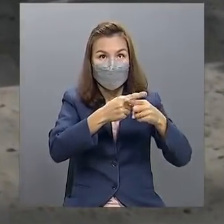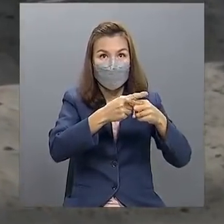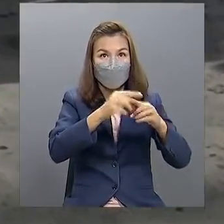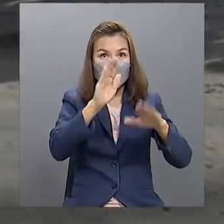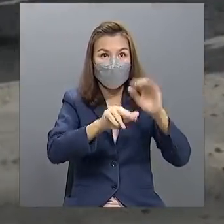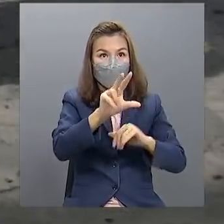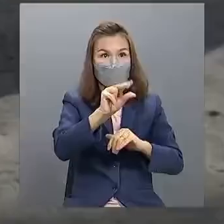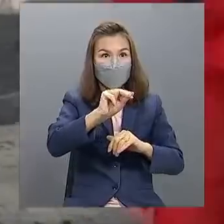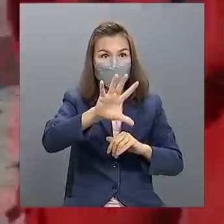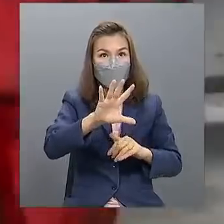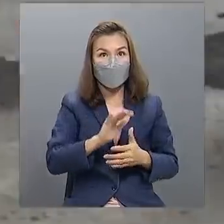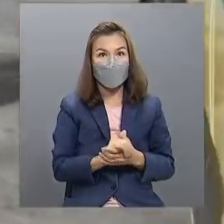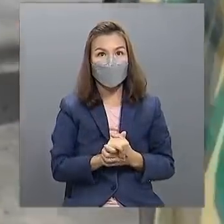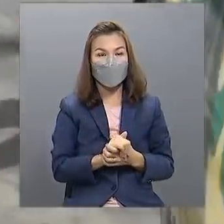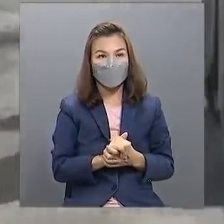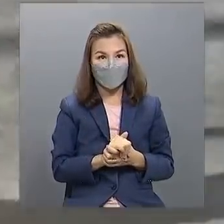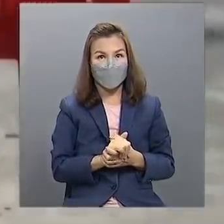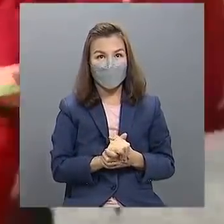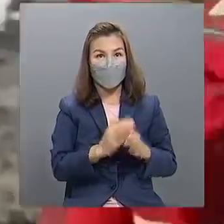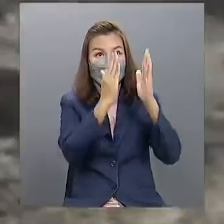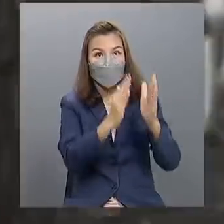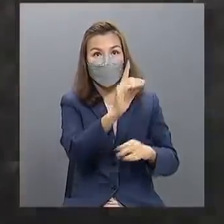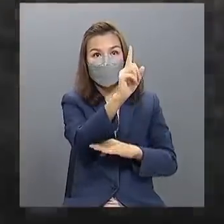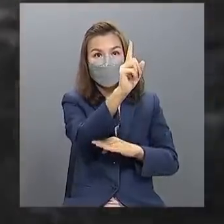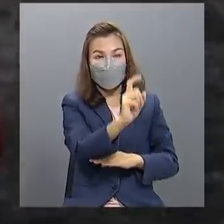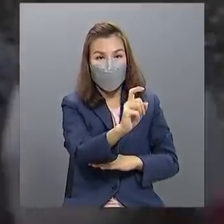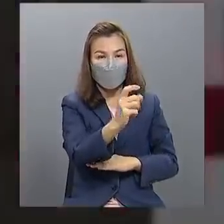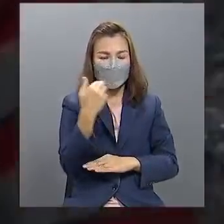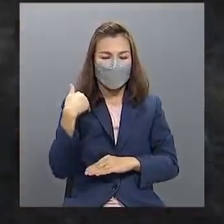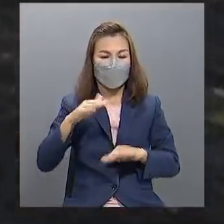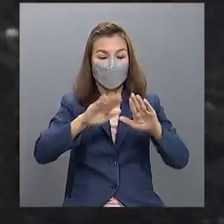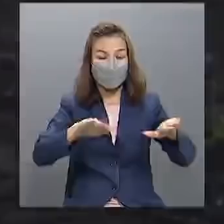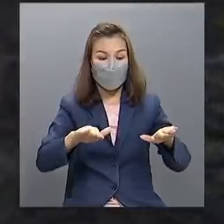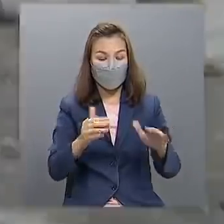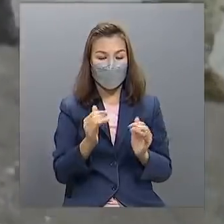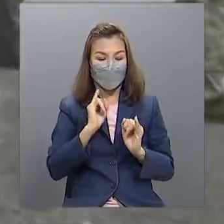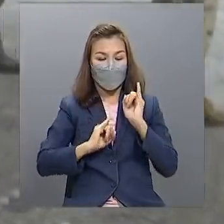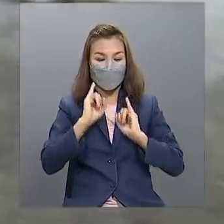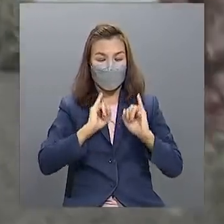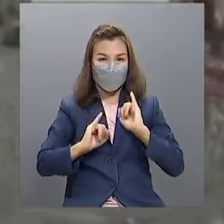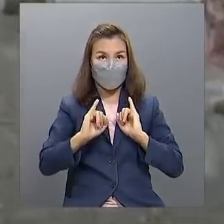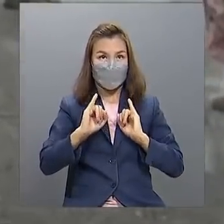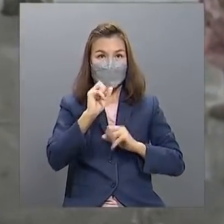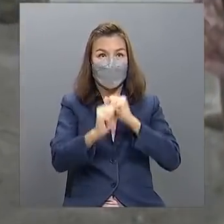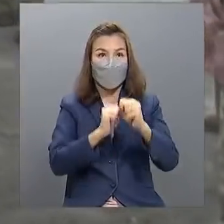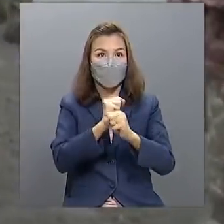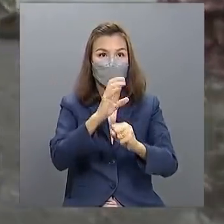ครับในจำนวนผู้เสียชีวิตมีทารกวัย7เดือนแล้วก็เด็กอายุ15ปีรวมอยู่ด้ว